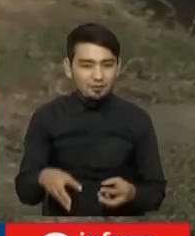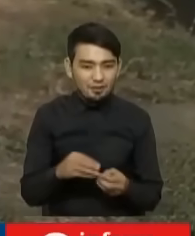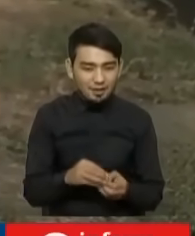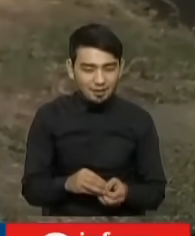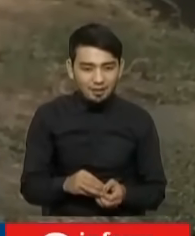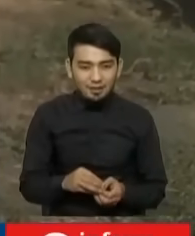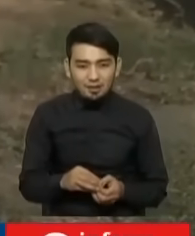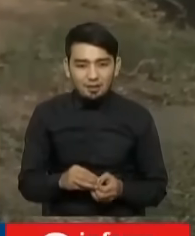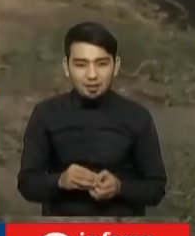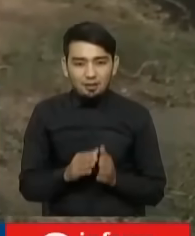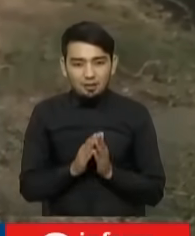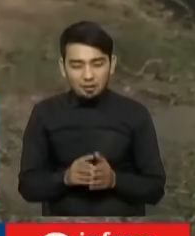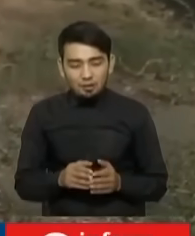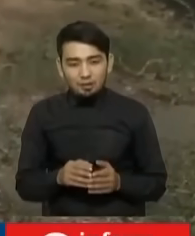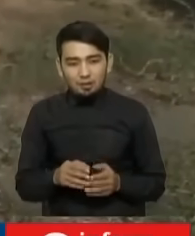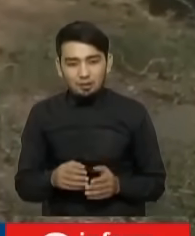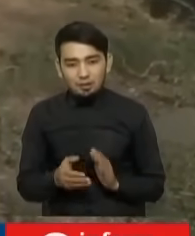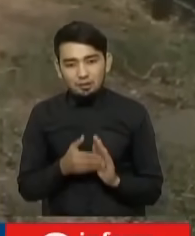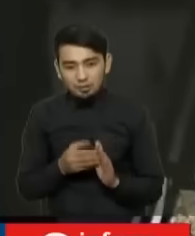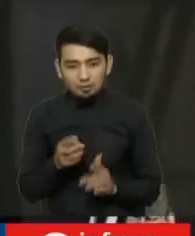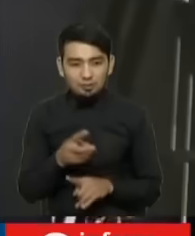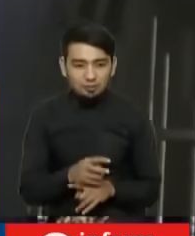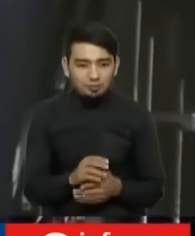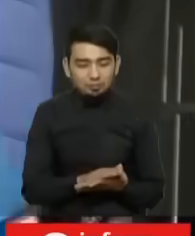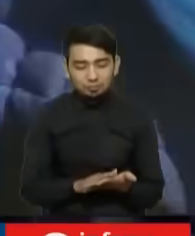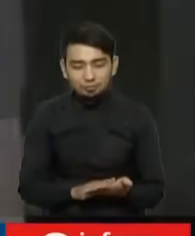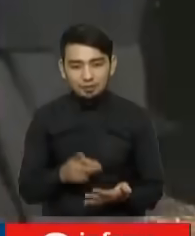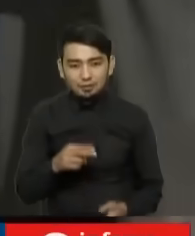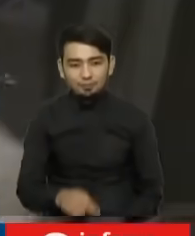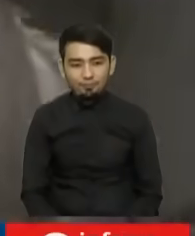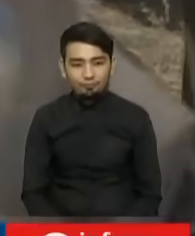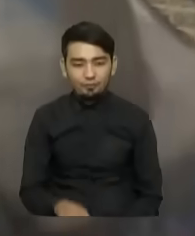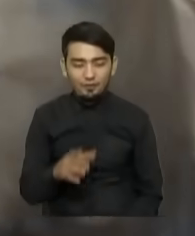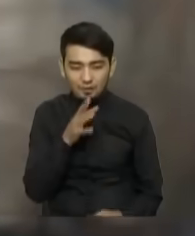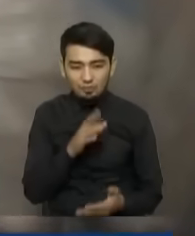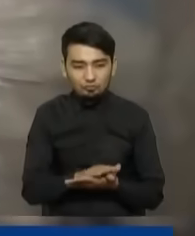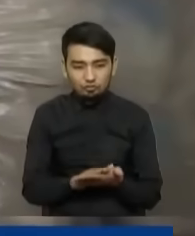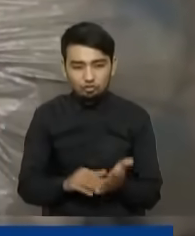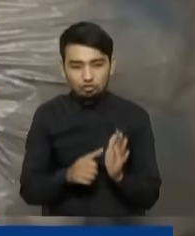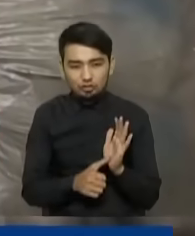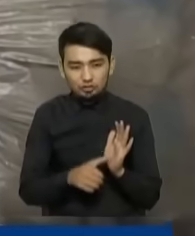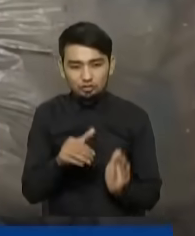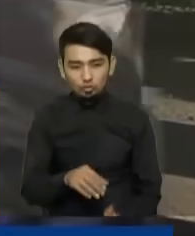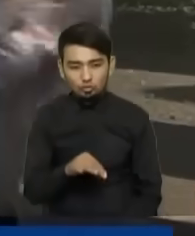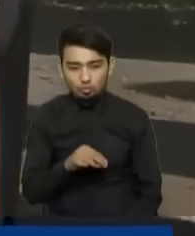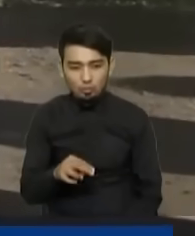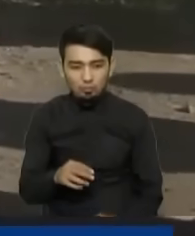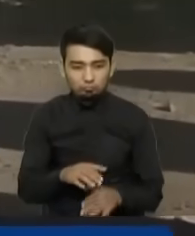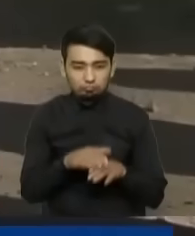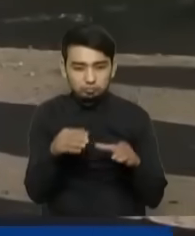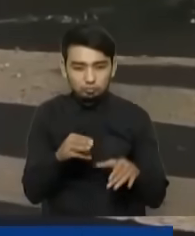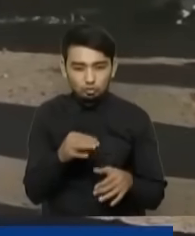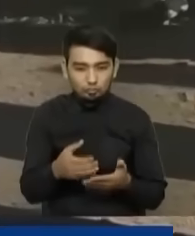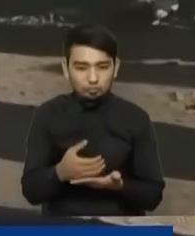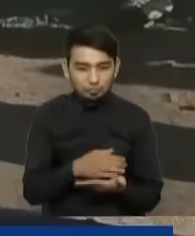да сенбиликтерге көбүрөөк чакырууларыңызды сурайман. Экологиялык шара барысында 60000-га жуук тонна кокус чыгарылган экен. Сонымен